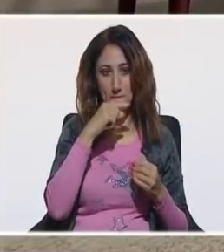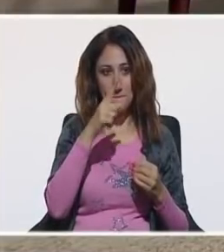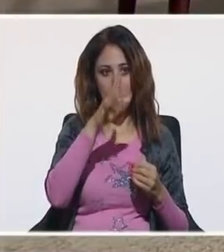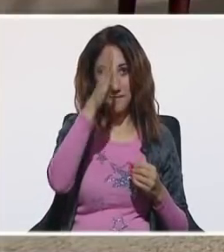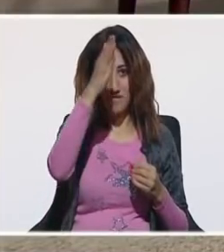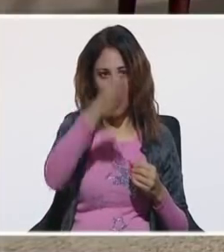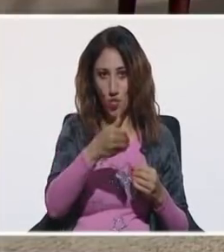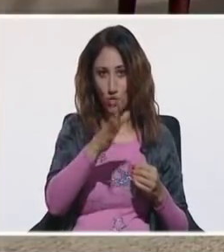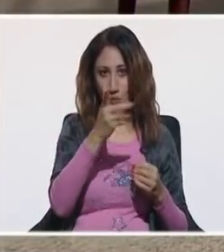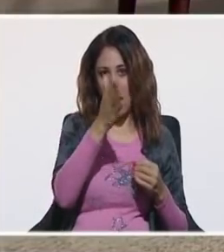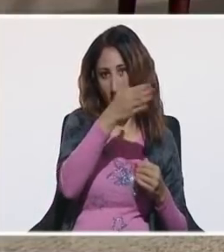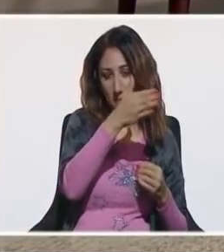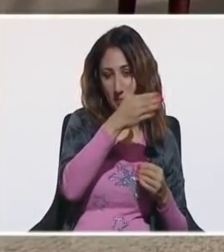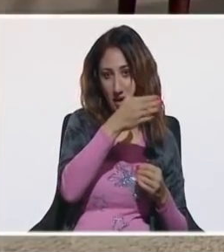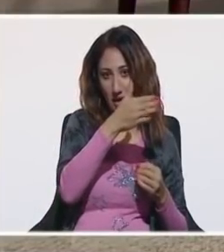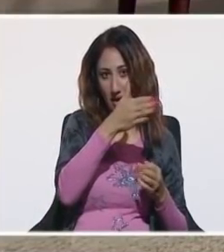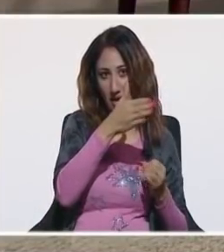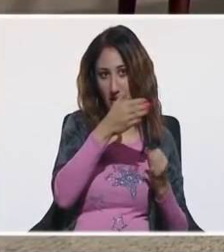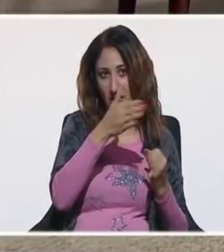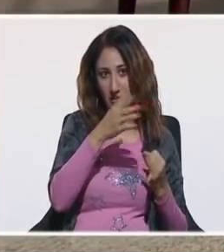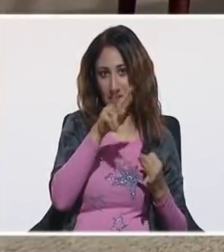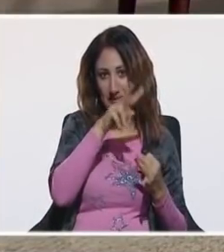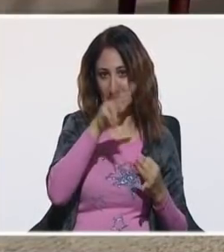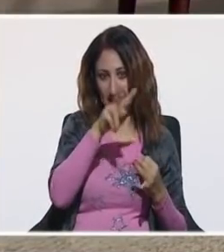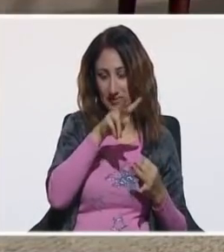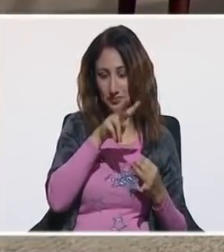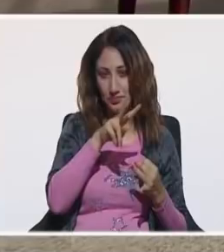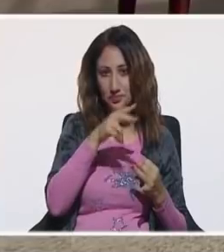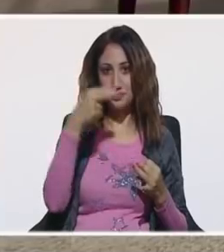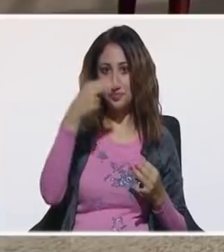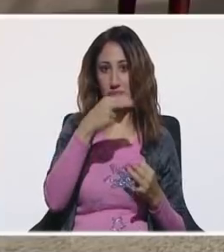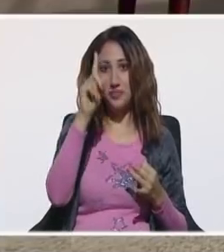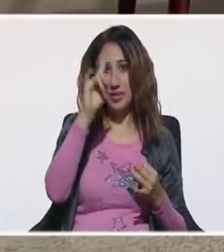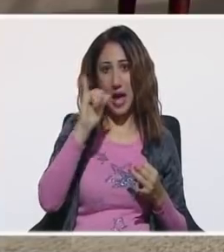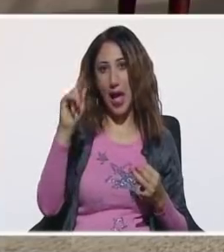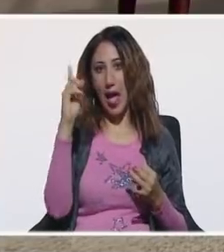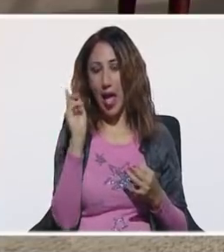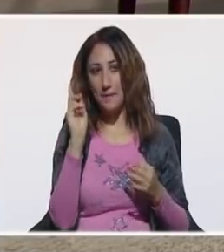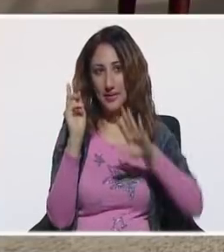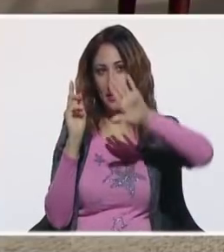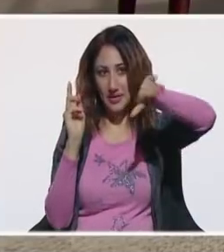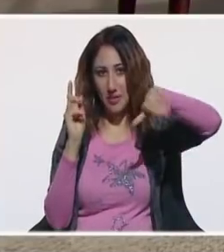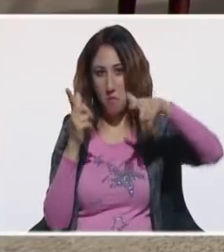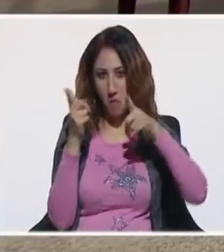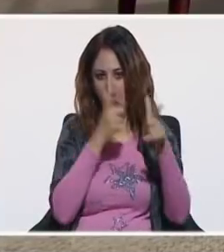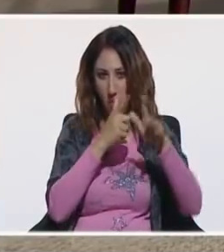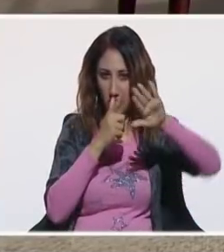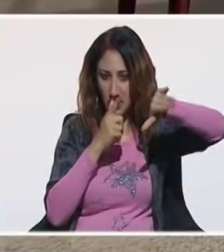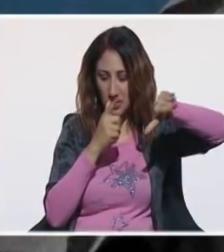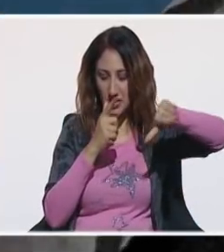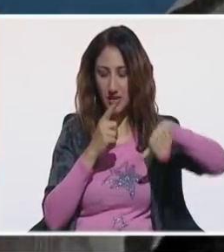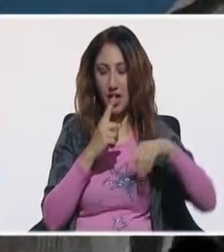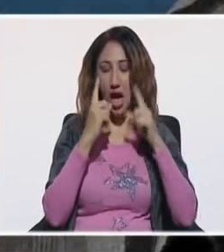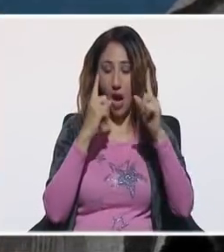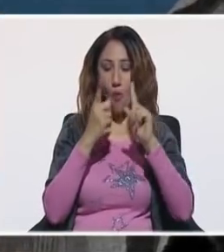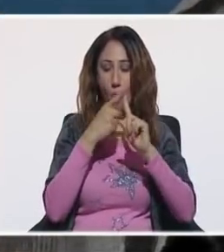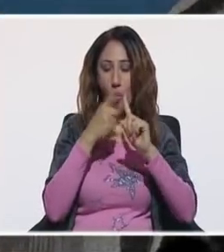لا يعني هي الولادة الاثنين تقريبا بس بتقلي عبير لان ولو ان هي الاولانية يعني